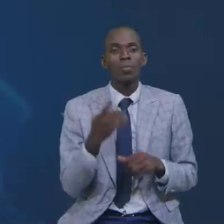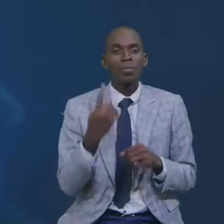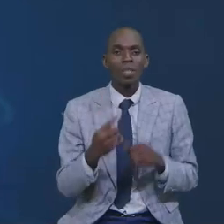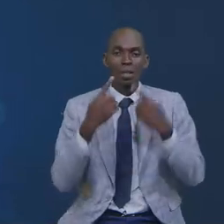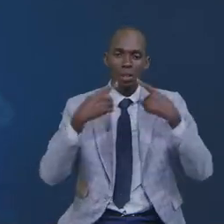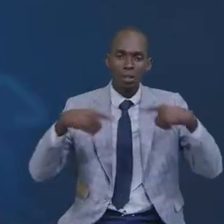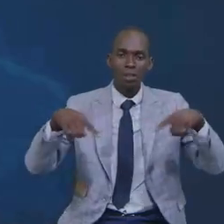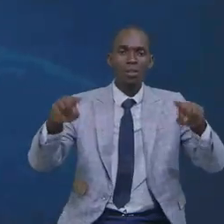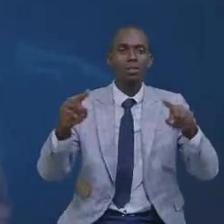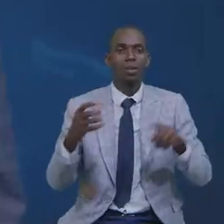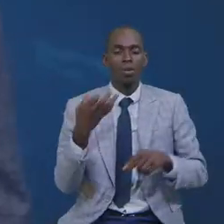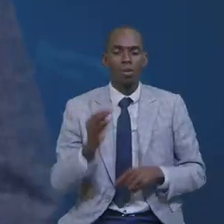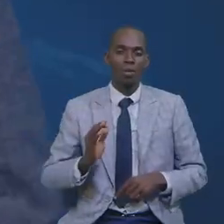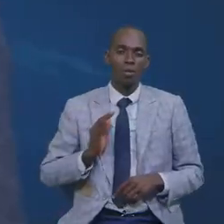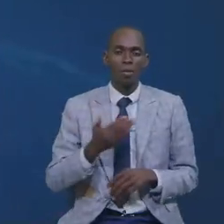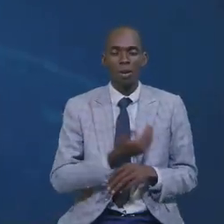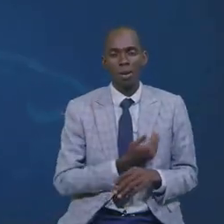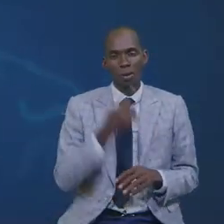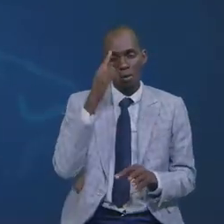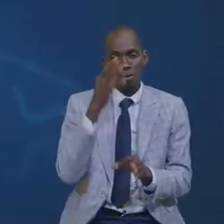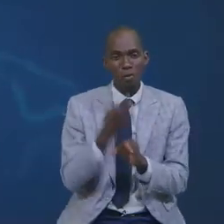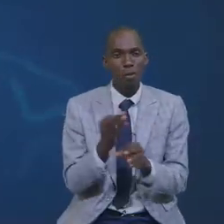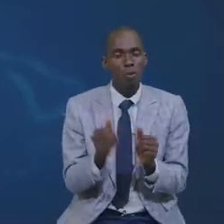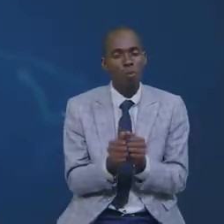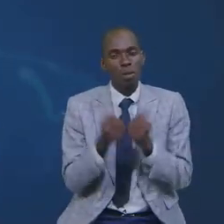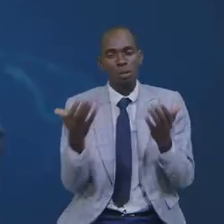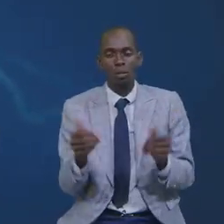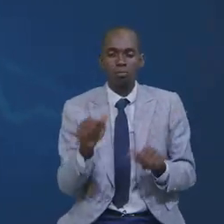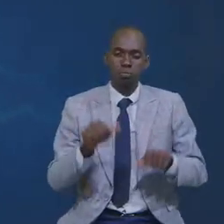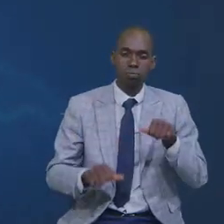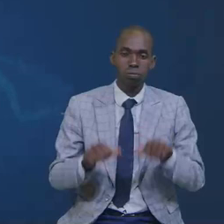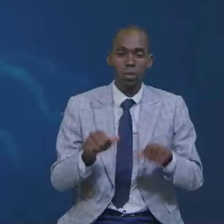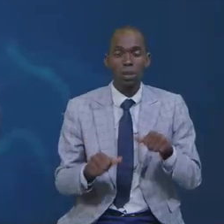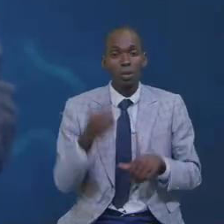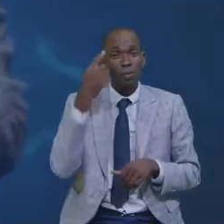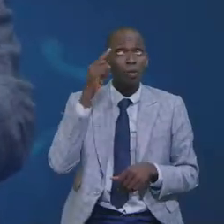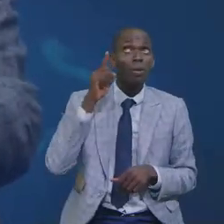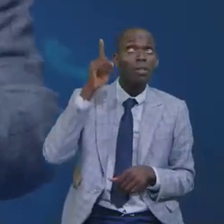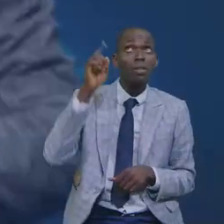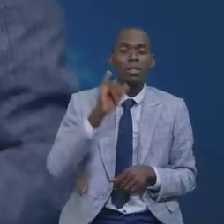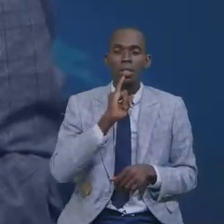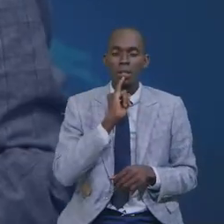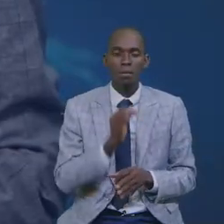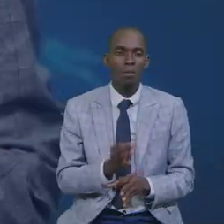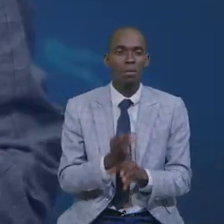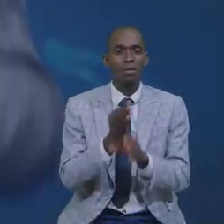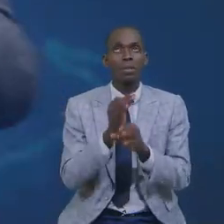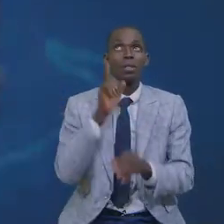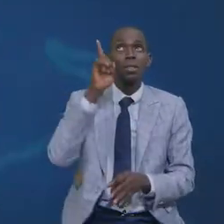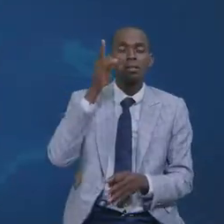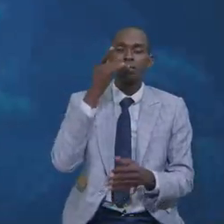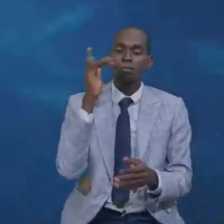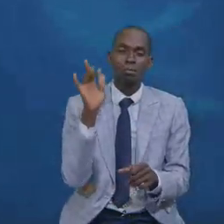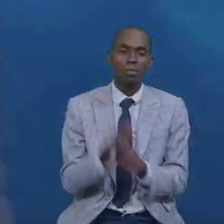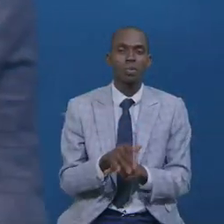déclaration de notre foi retenons fait moi la profession de notre espérance car celui qui a